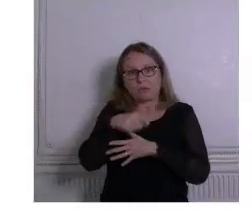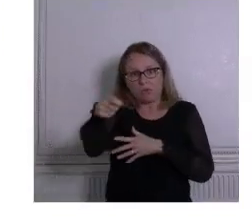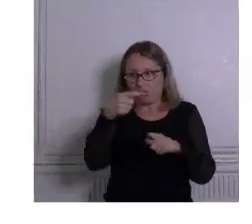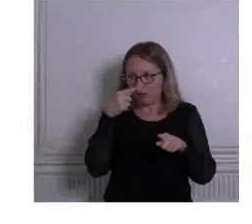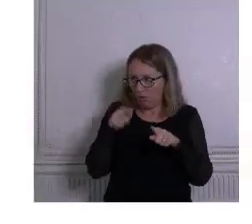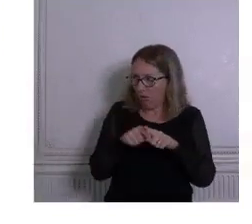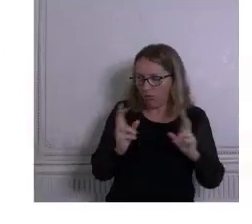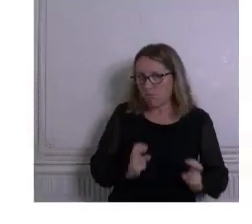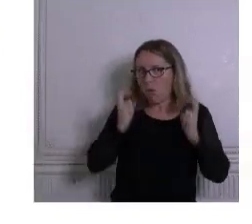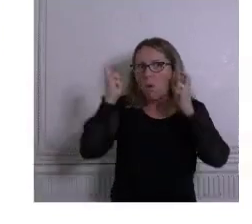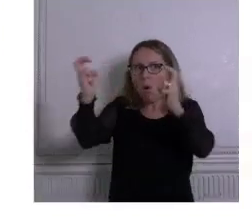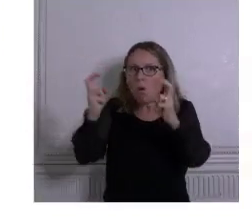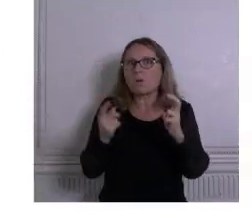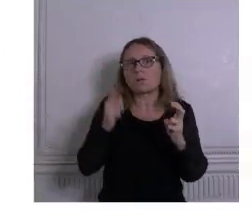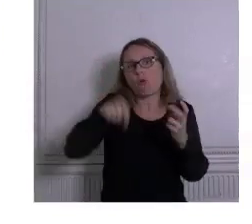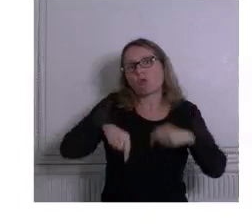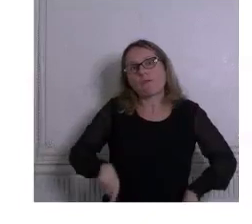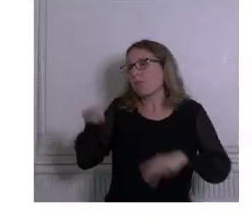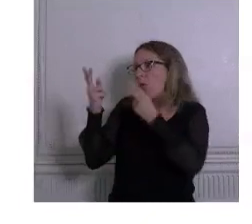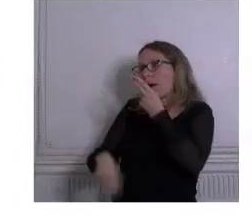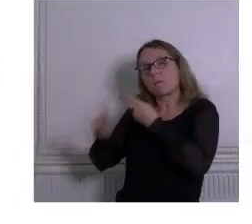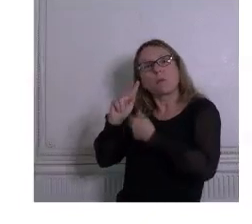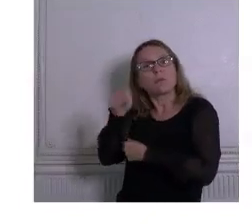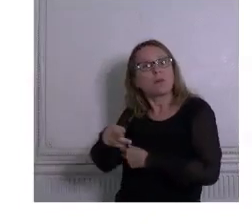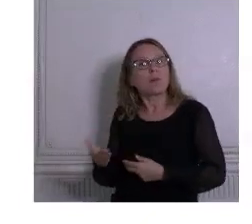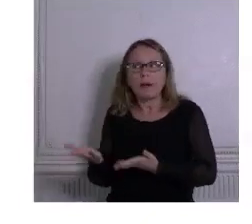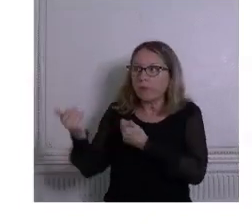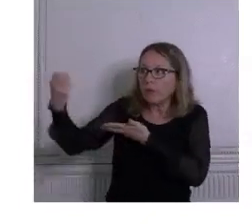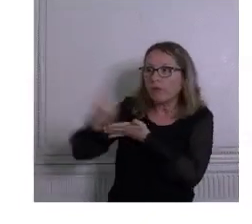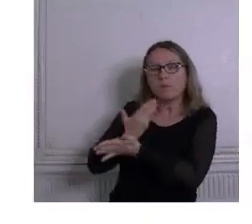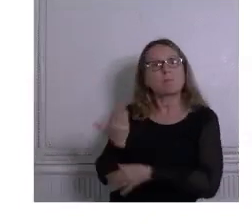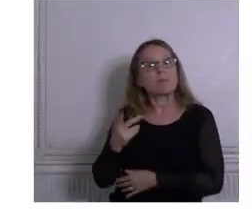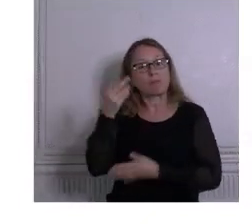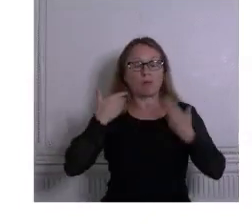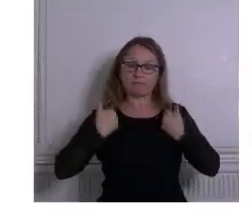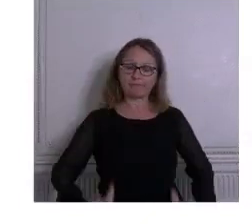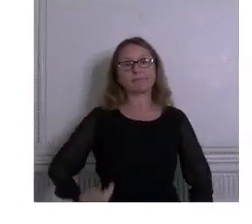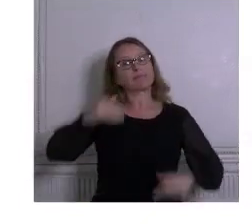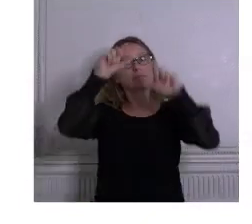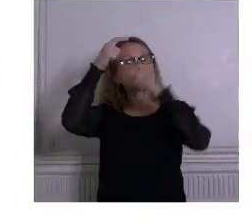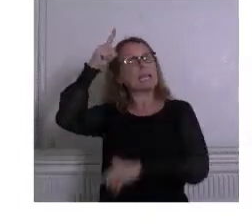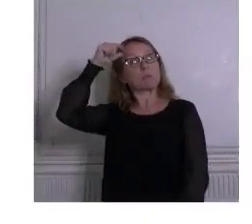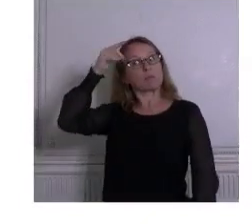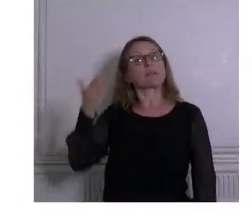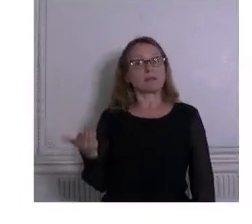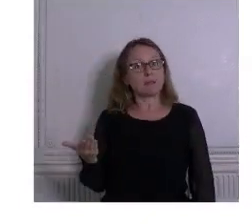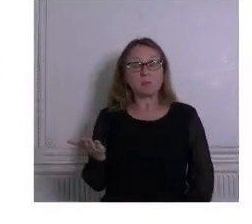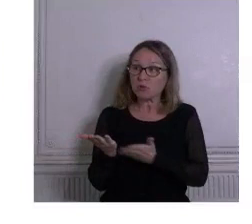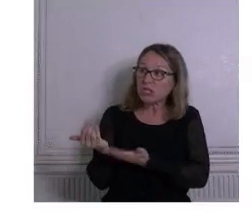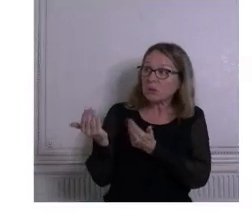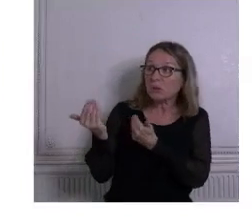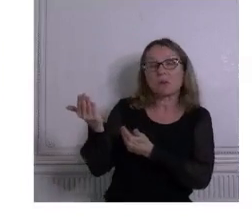d'un point de vue aussi de la rentabilité de l'équipement. Tout ça nécessite des études qui ont déjà été menées pour un certain nombre d'équipements et qu'on est en train de